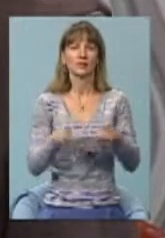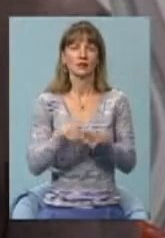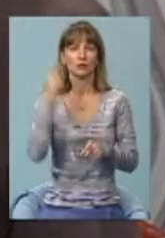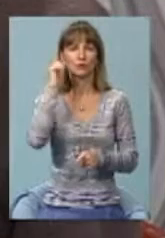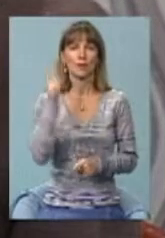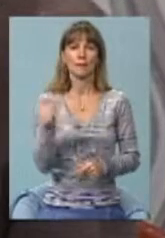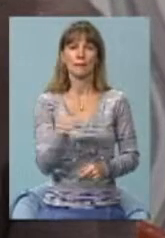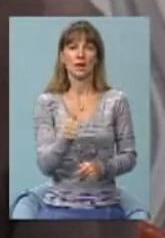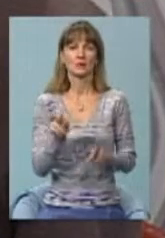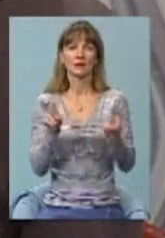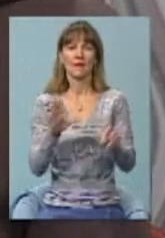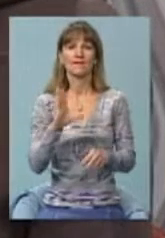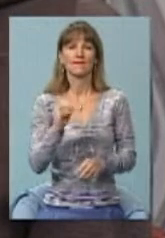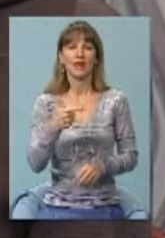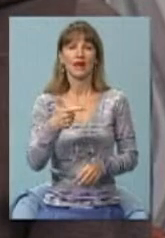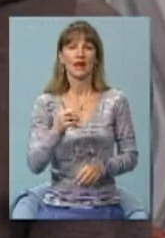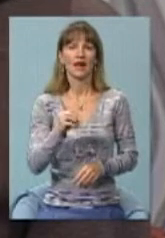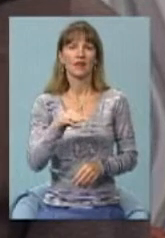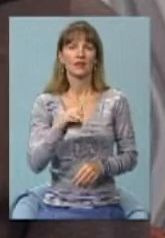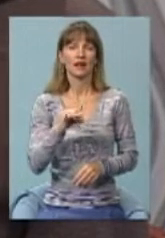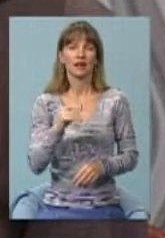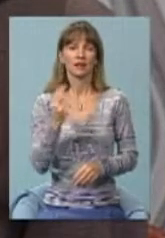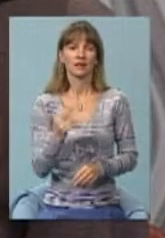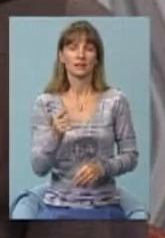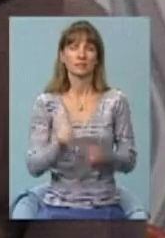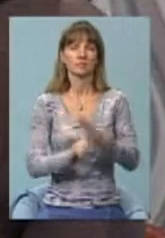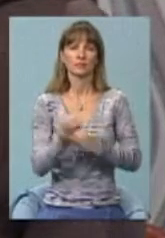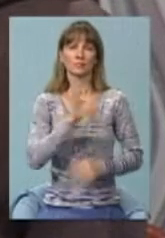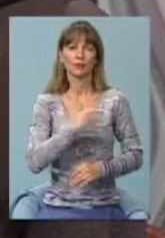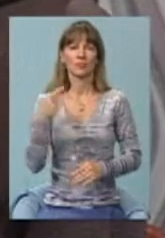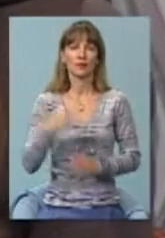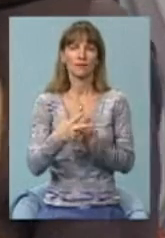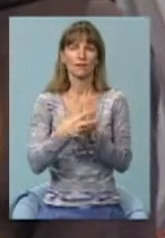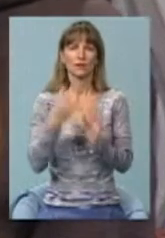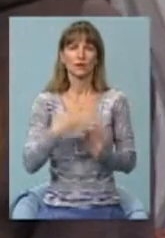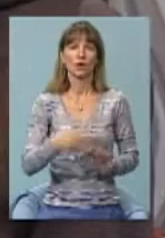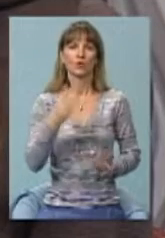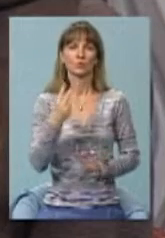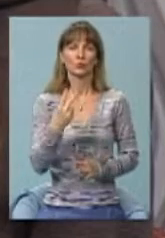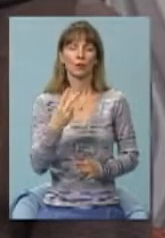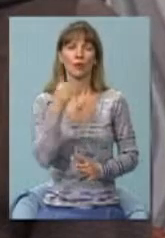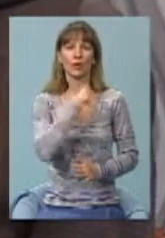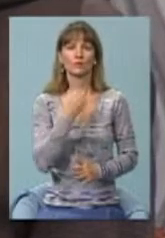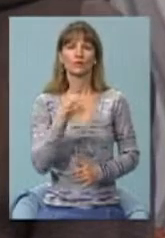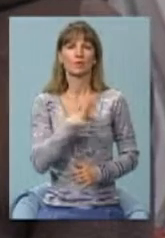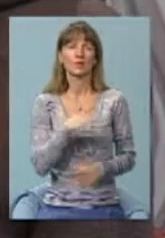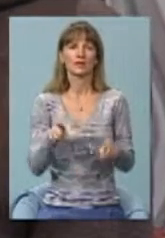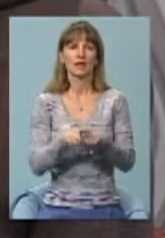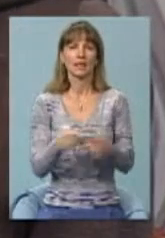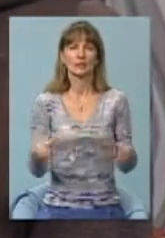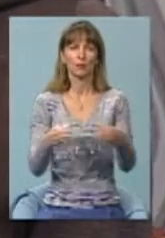що першими термін вегетаріанець почали вживати у 1842 році. І, до речі, ще була така